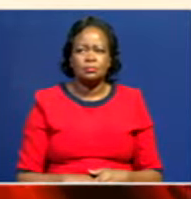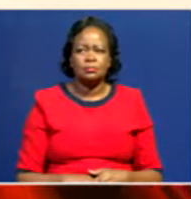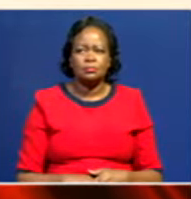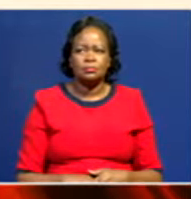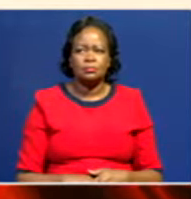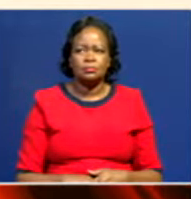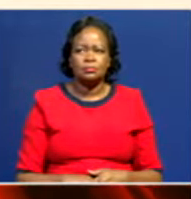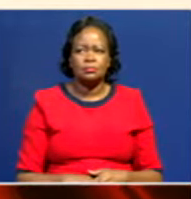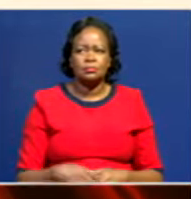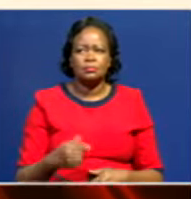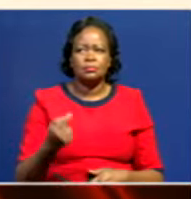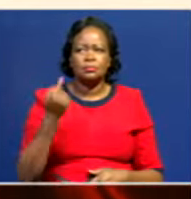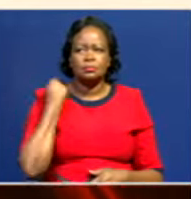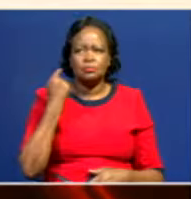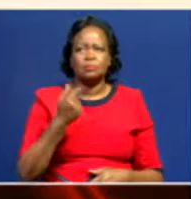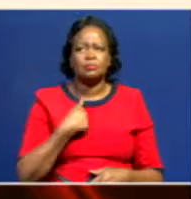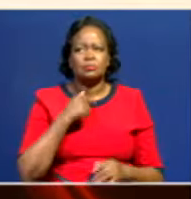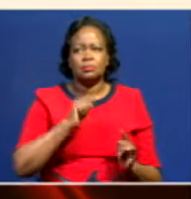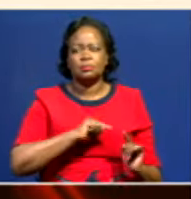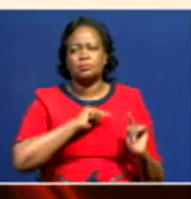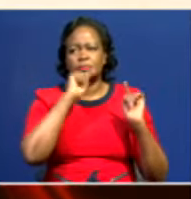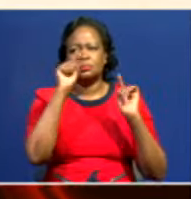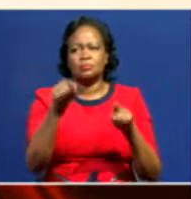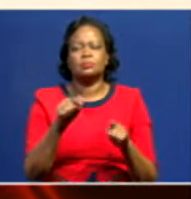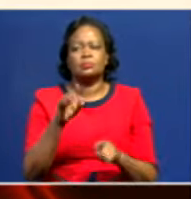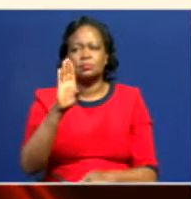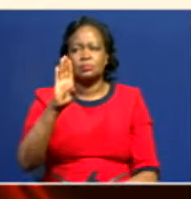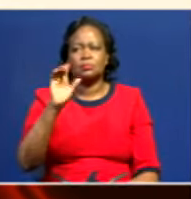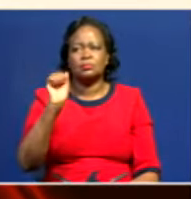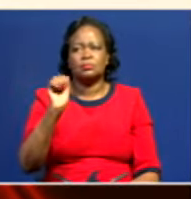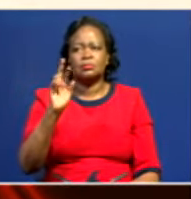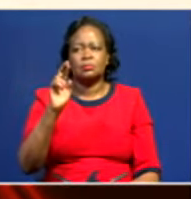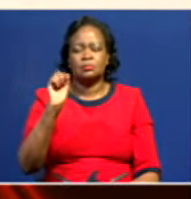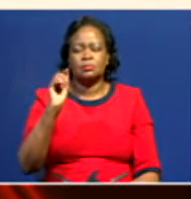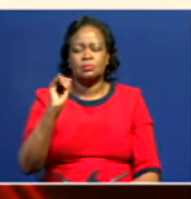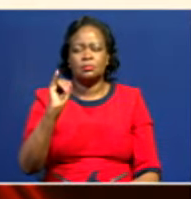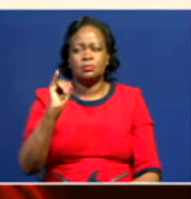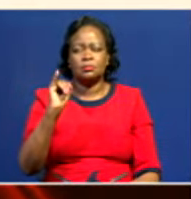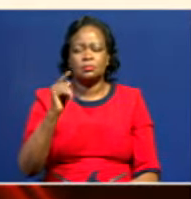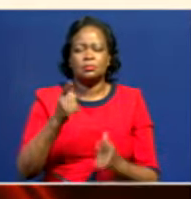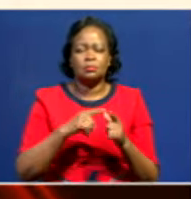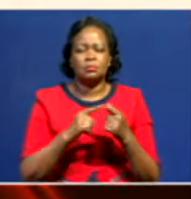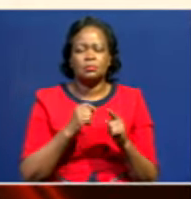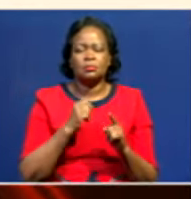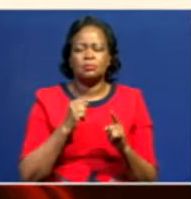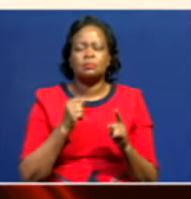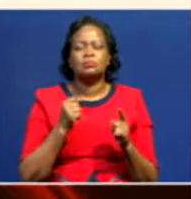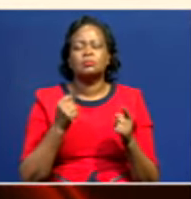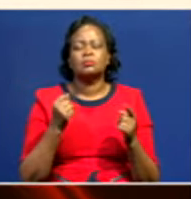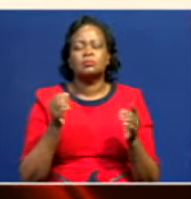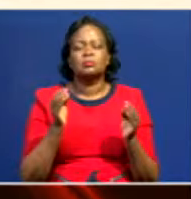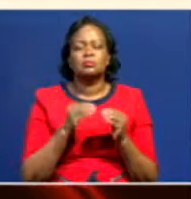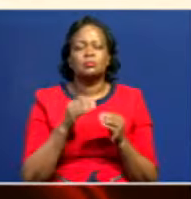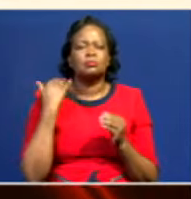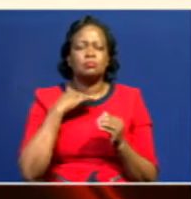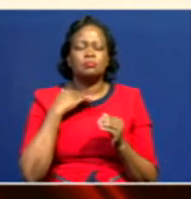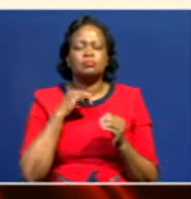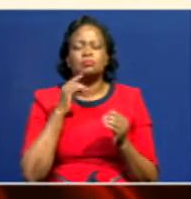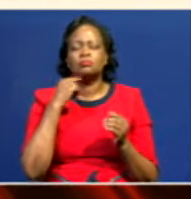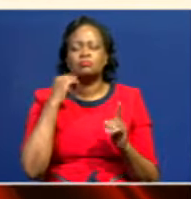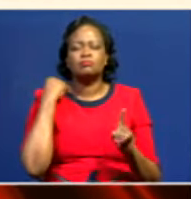Jana nilikuwa naenda saidi ya Baragoi, tukapatana na ajali, tukapatana na bandit na wakatushambulia